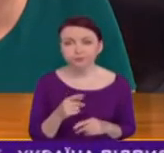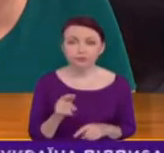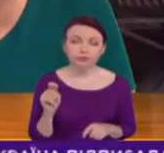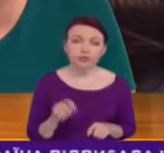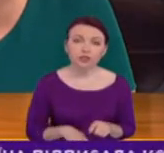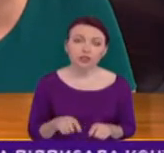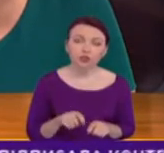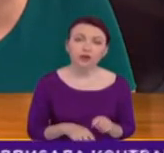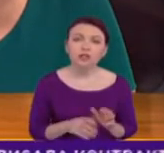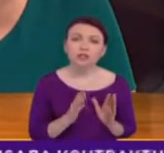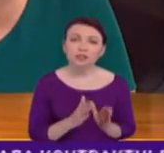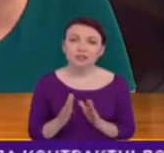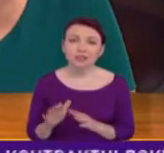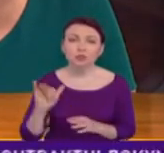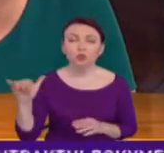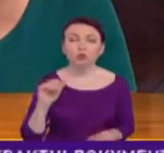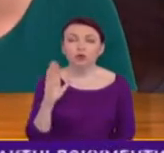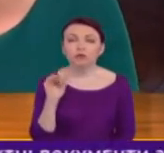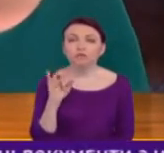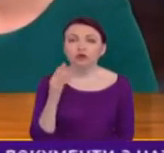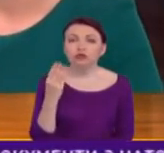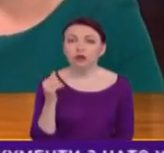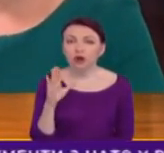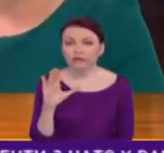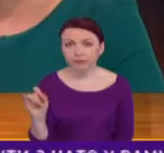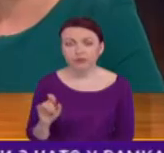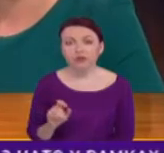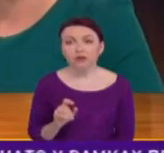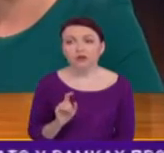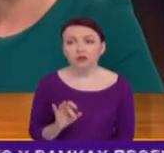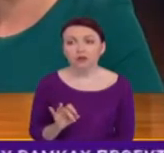тестували систему у Варшаві і